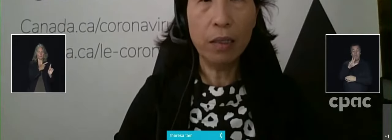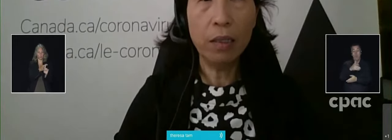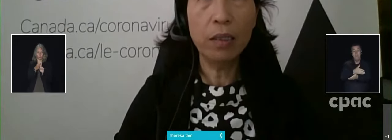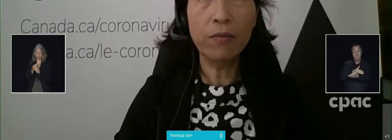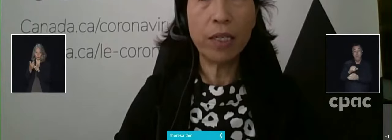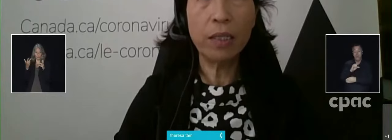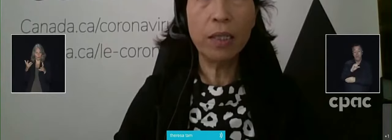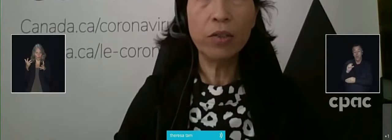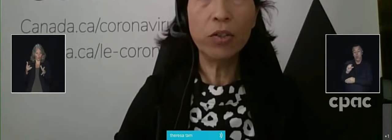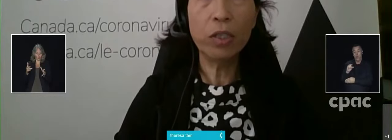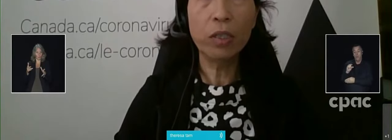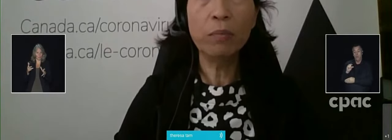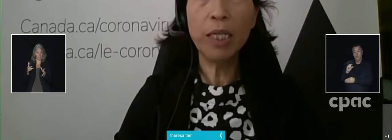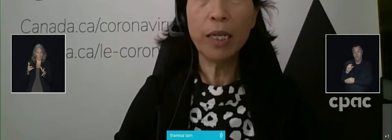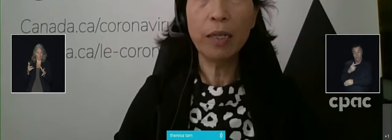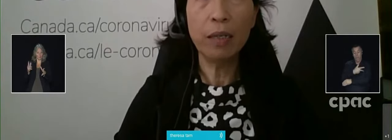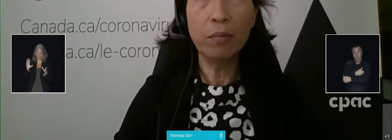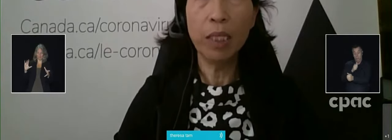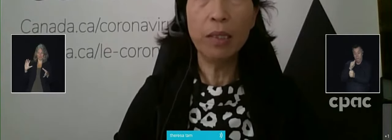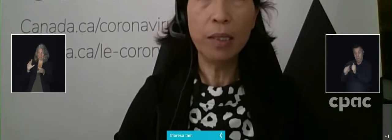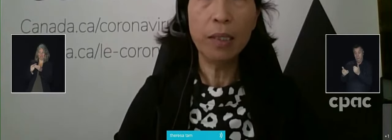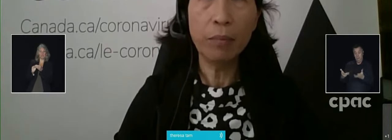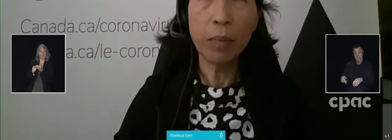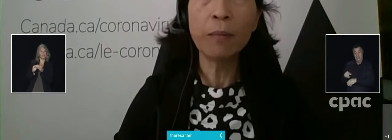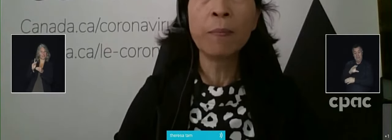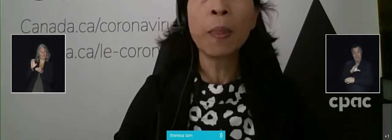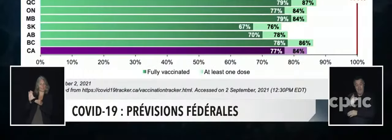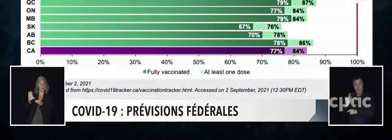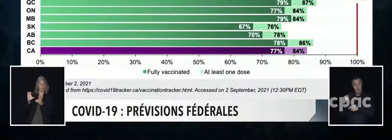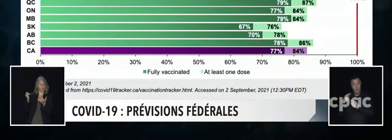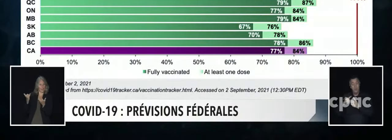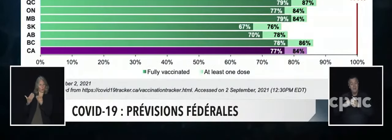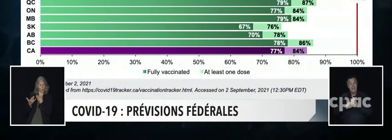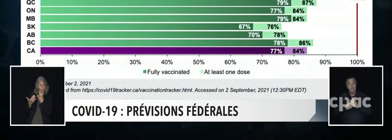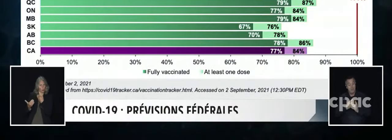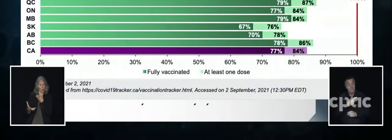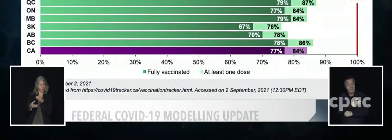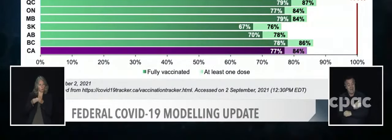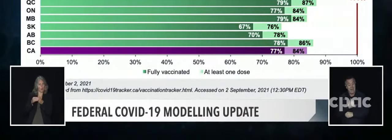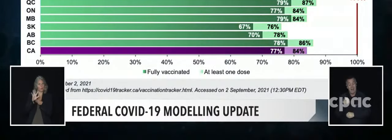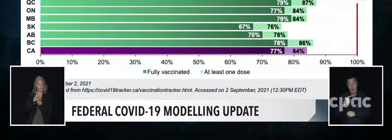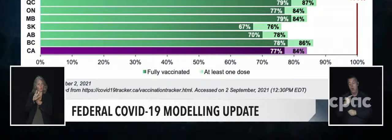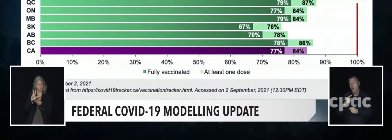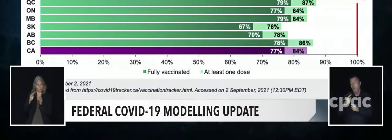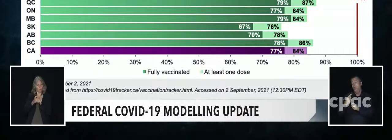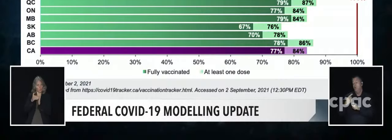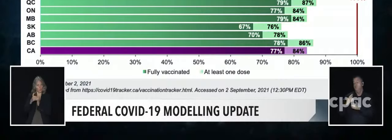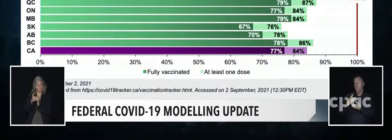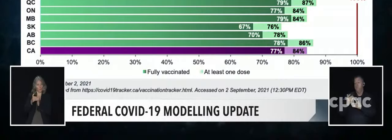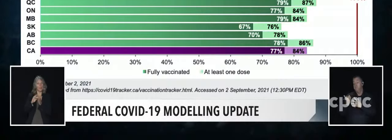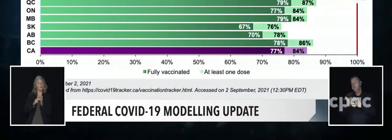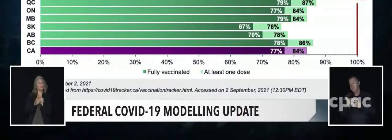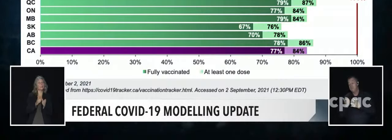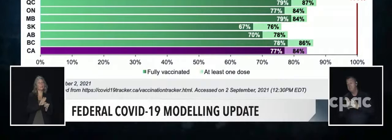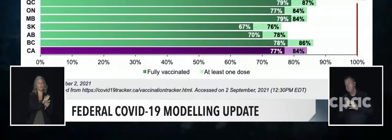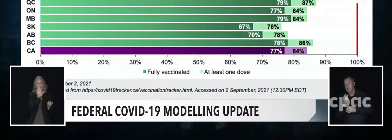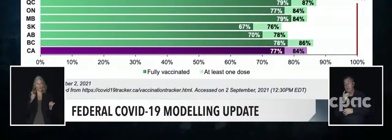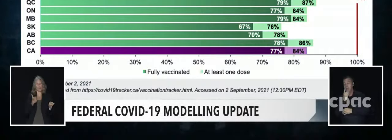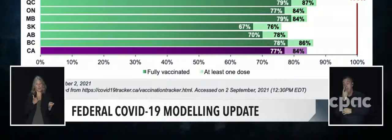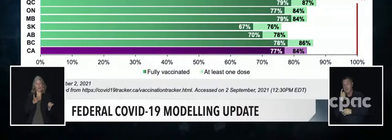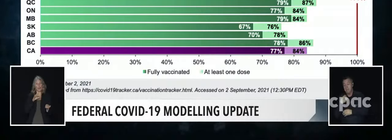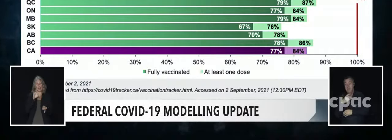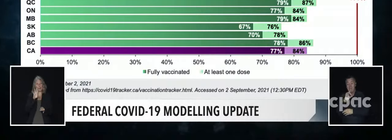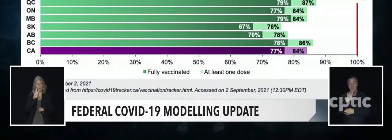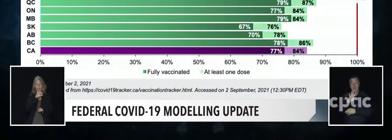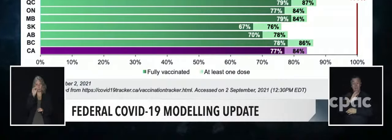Canada since vaccination began in mid-December, providing over 84% of the eligible population